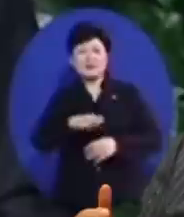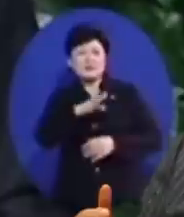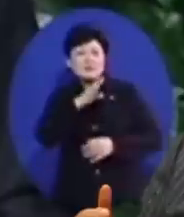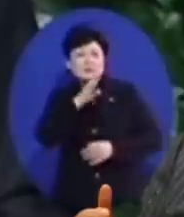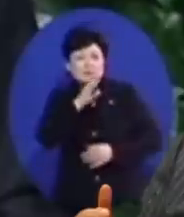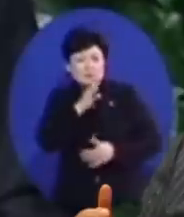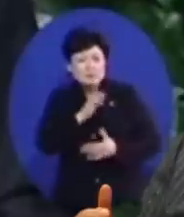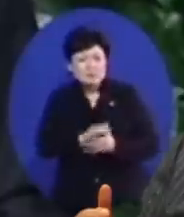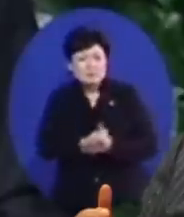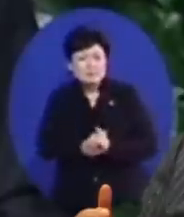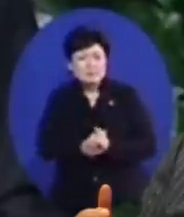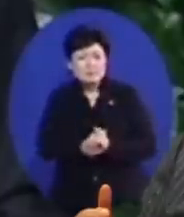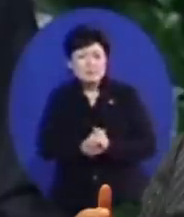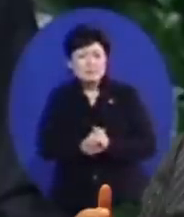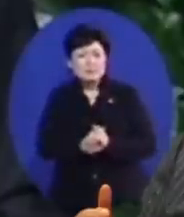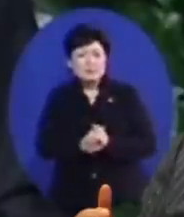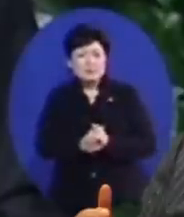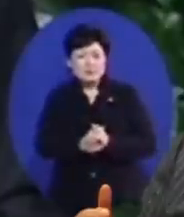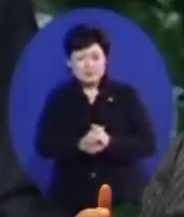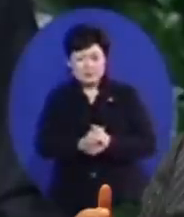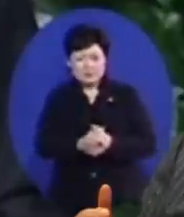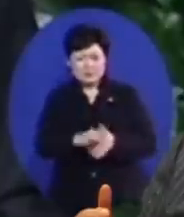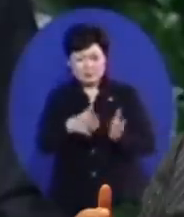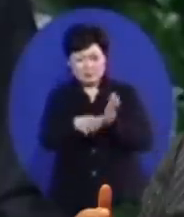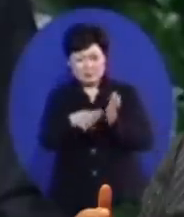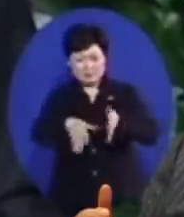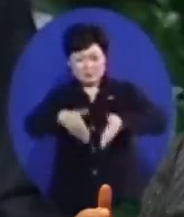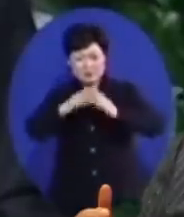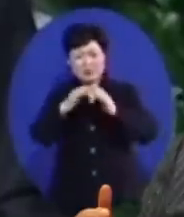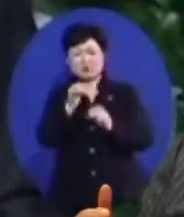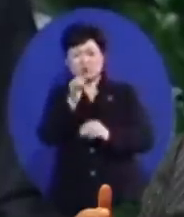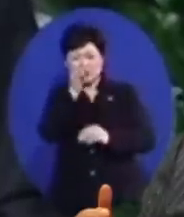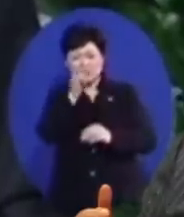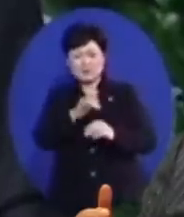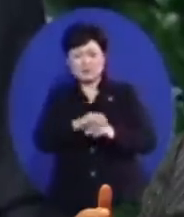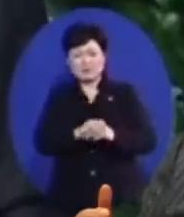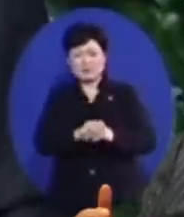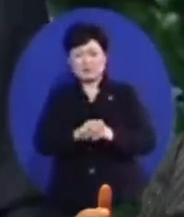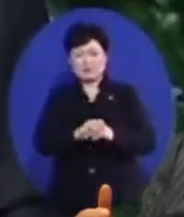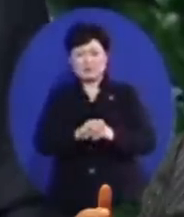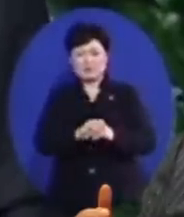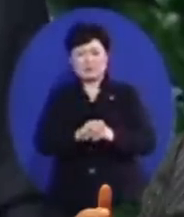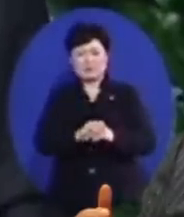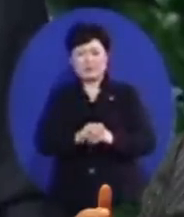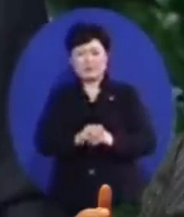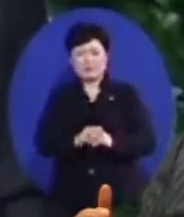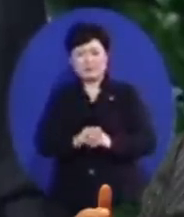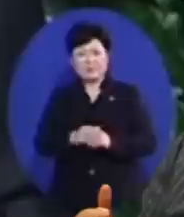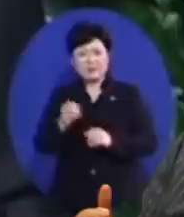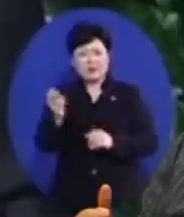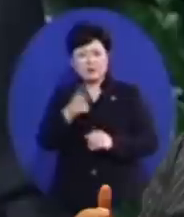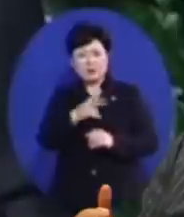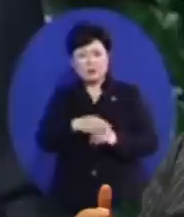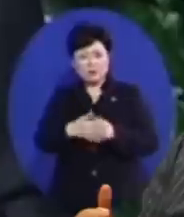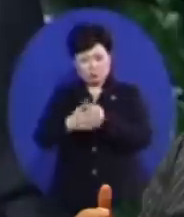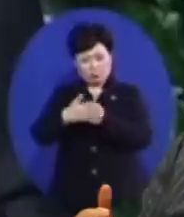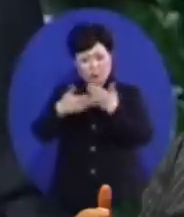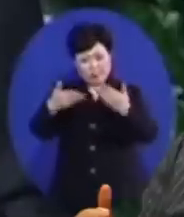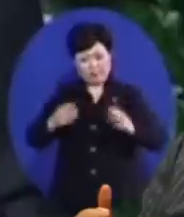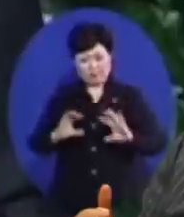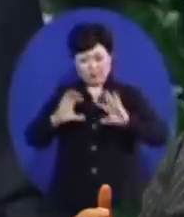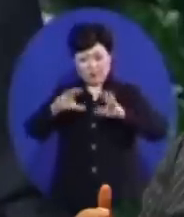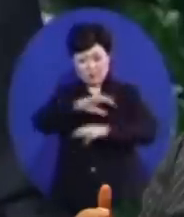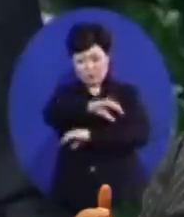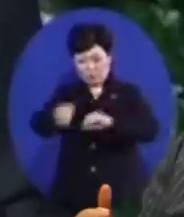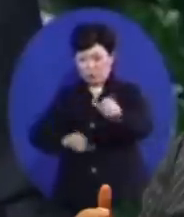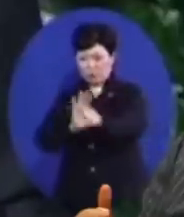원자로를 건설할 수 있는 특권도 얻게 되었고, 또 원조를 받던 나라가 원조를